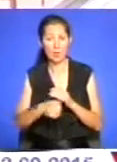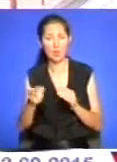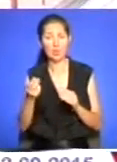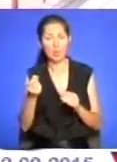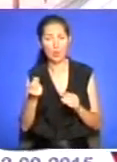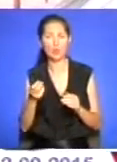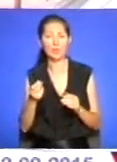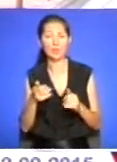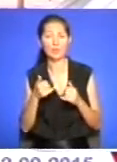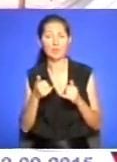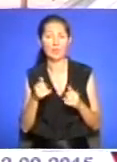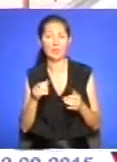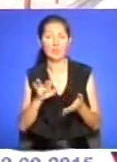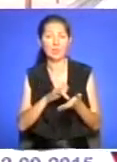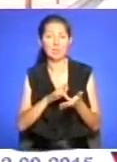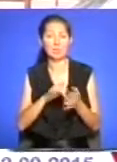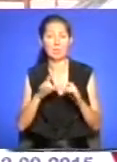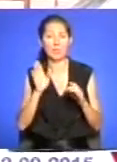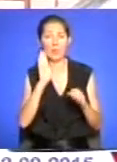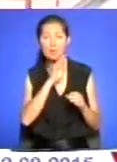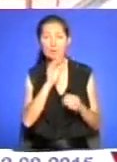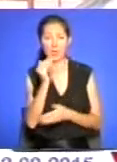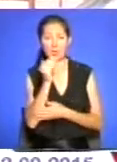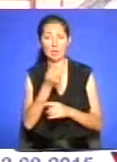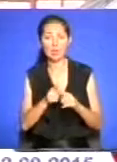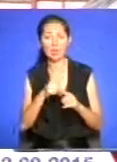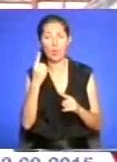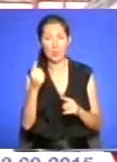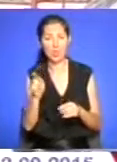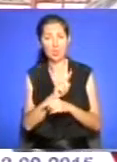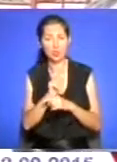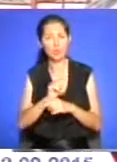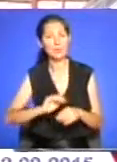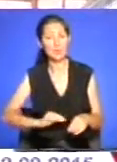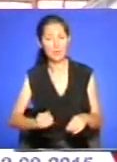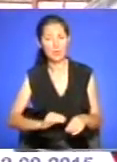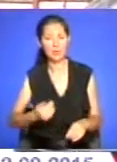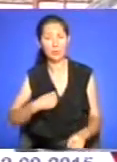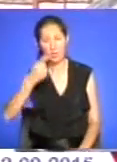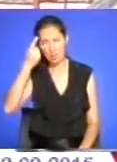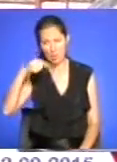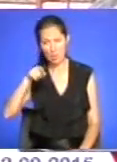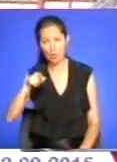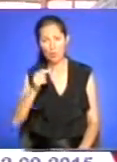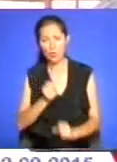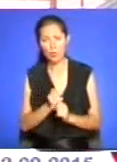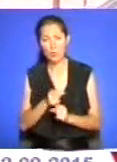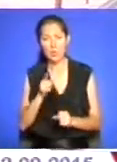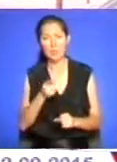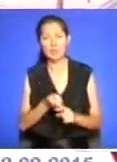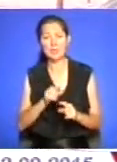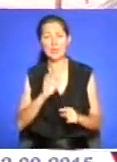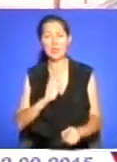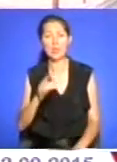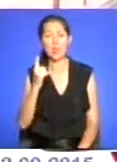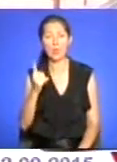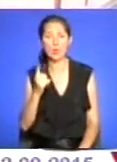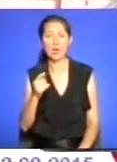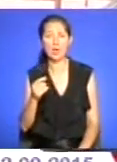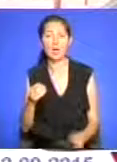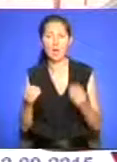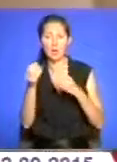Хто робив? Це тернопільська фірма якась? Це одна з тернопільських фірм. Я знаю, що тоді це була одна з тіньових схем, коли це